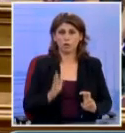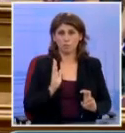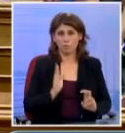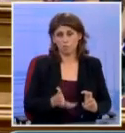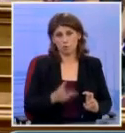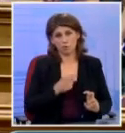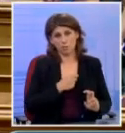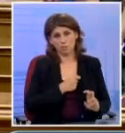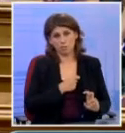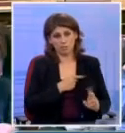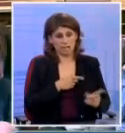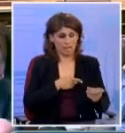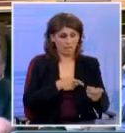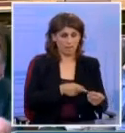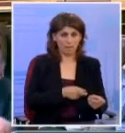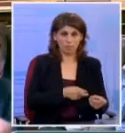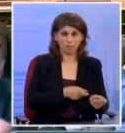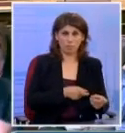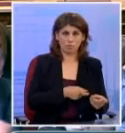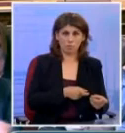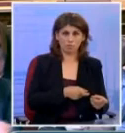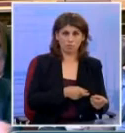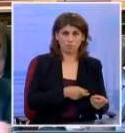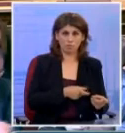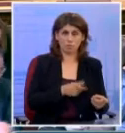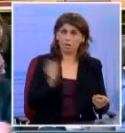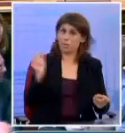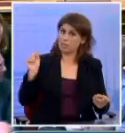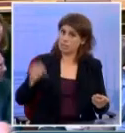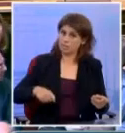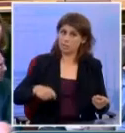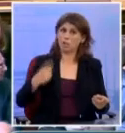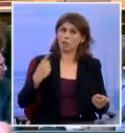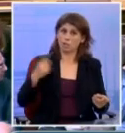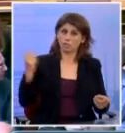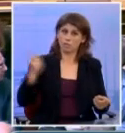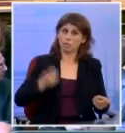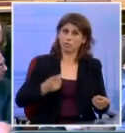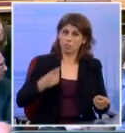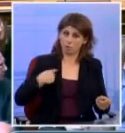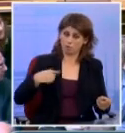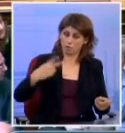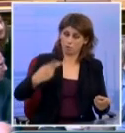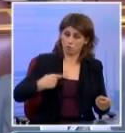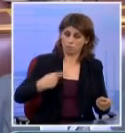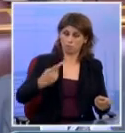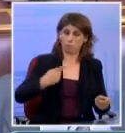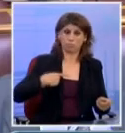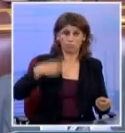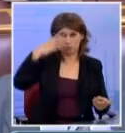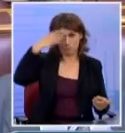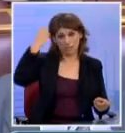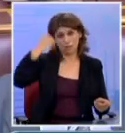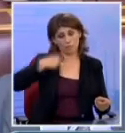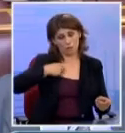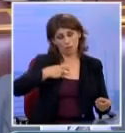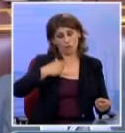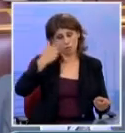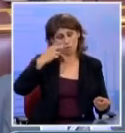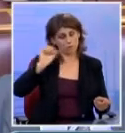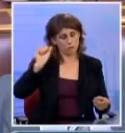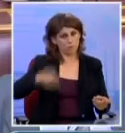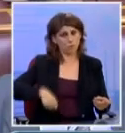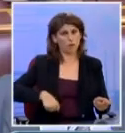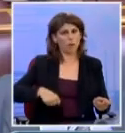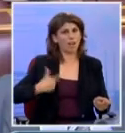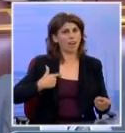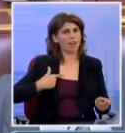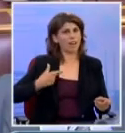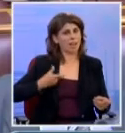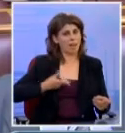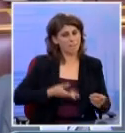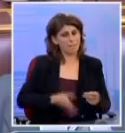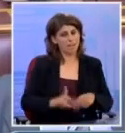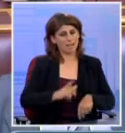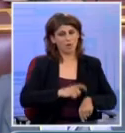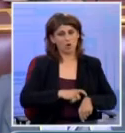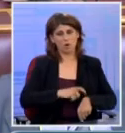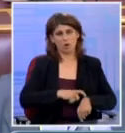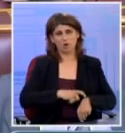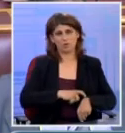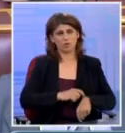θεωρείται εκβιασμός. Συμφωνώ δηλαδή απόλυτα μαζί σας. Αλλά γιατί πέρασε κιόλας ο